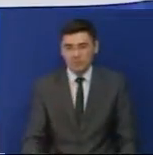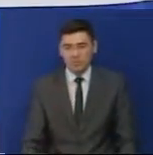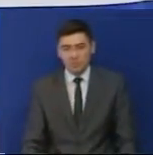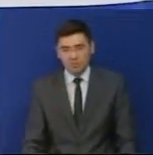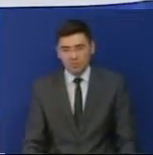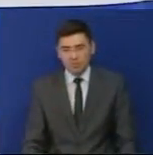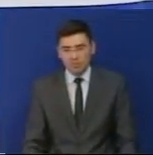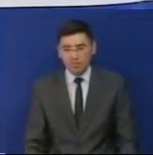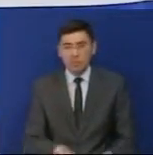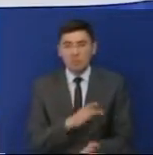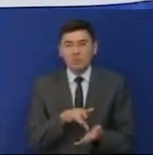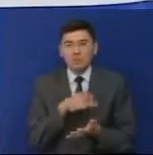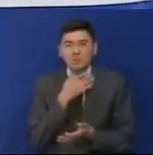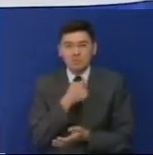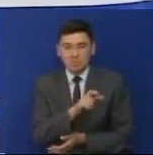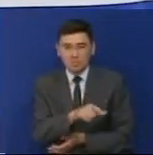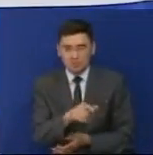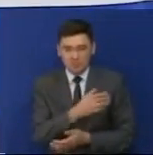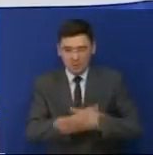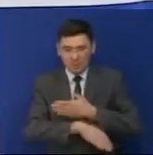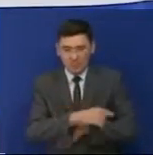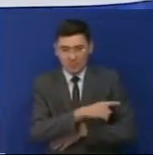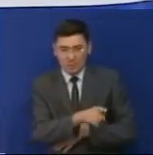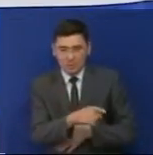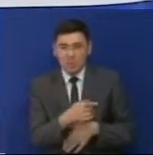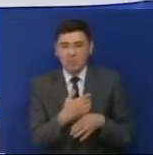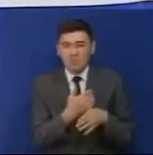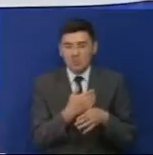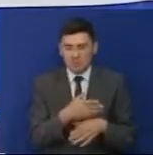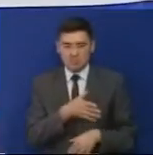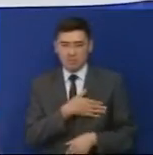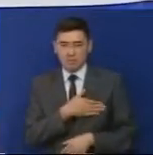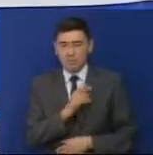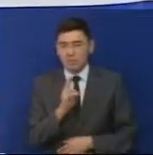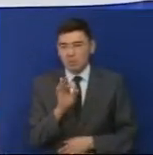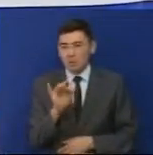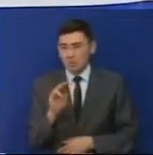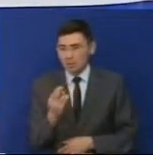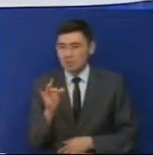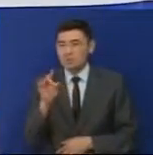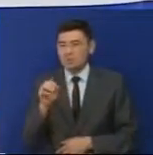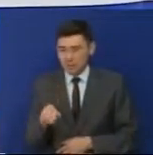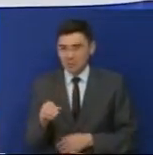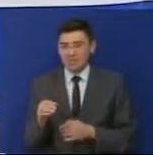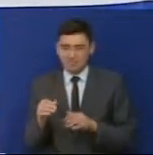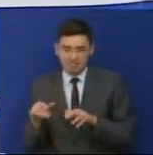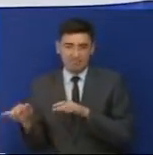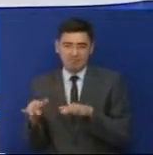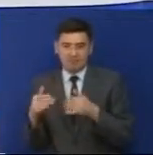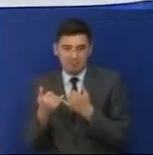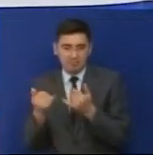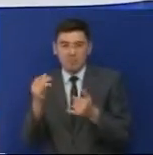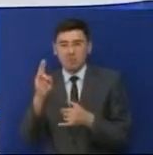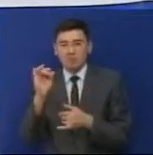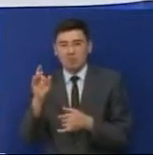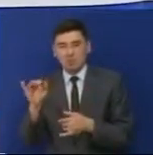Семейде мүмкіндігі шектеулі адамдарды қолдауға бағытталған қайырымдылық концерт өтті. Шараны қала әкімінің қолдауымен Нұр Отан